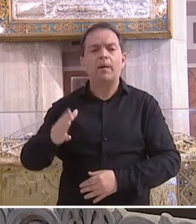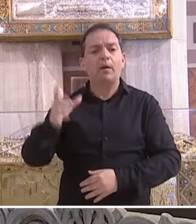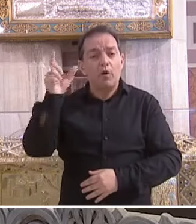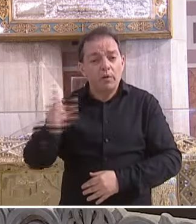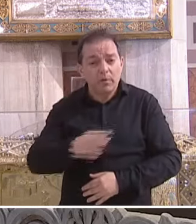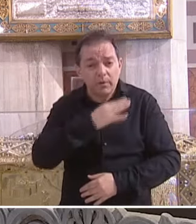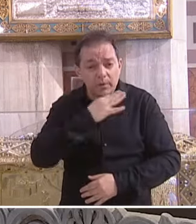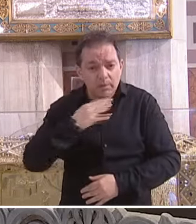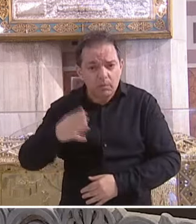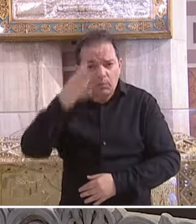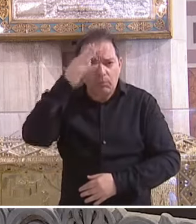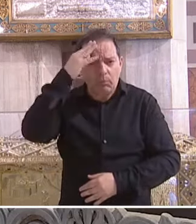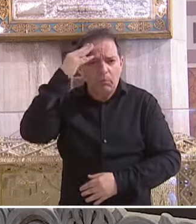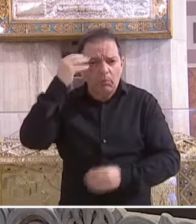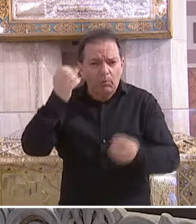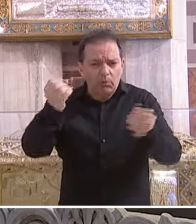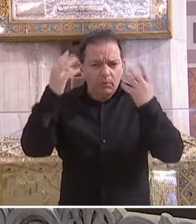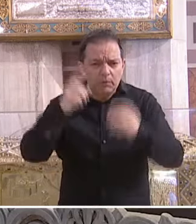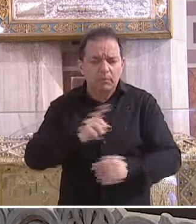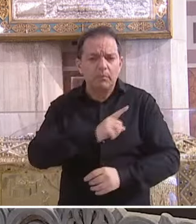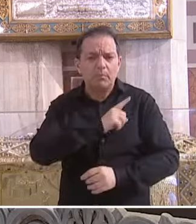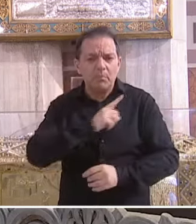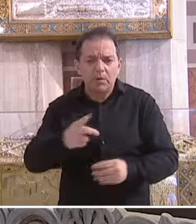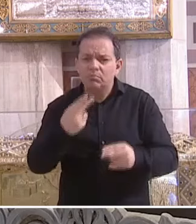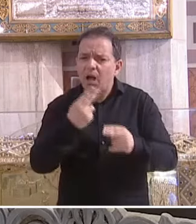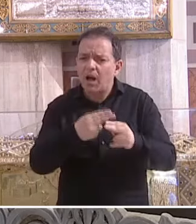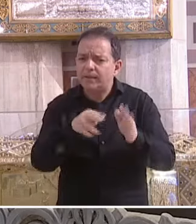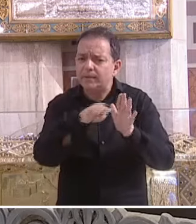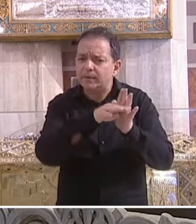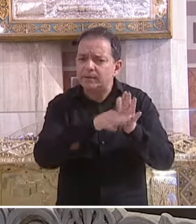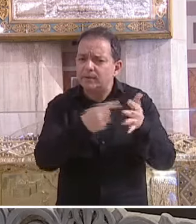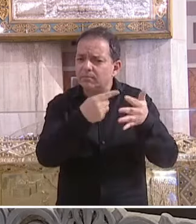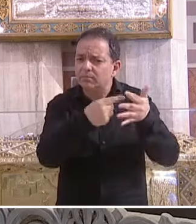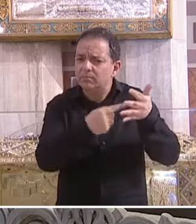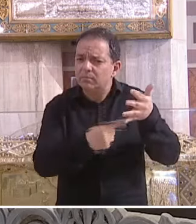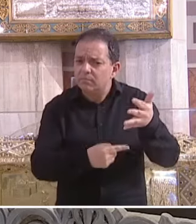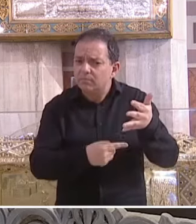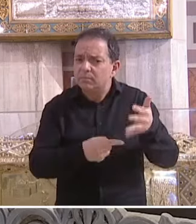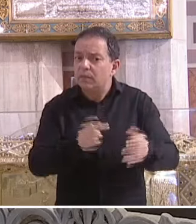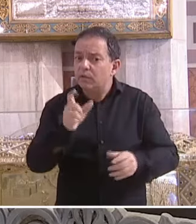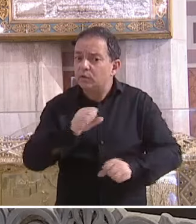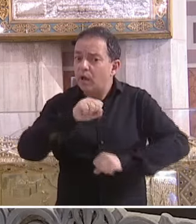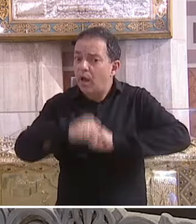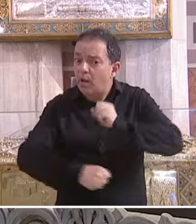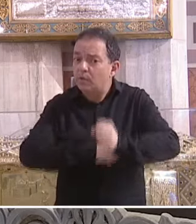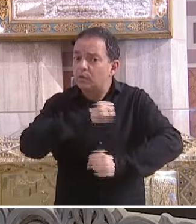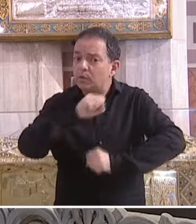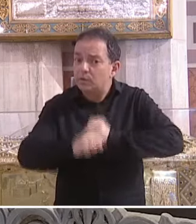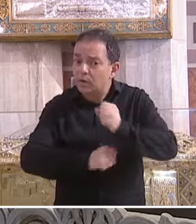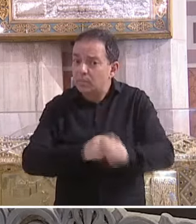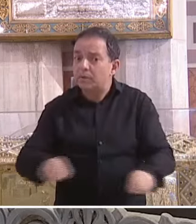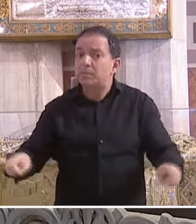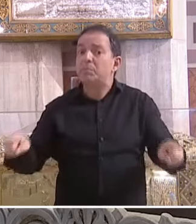θυσία του και τα ιδανικά για τα οποία αγωνίστηκε, και να αναφωνήσουμε